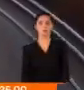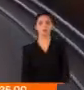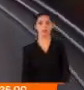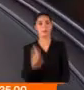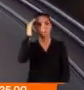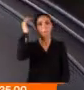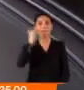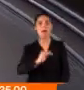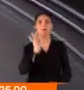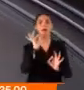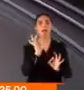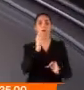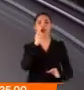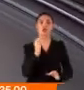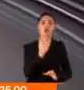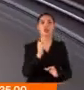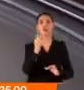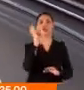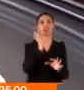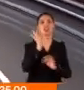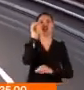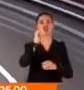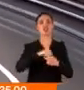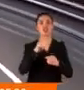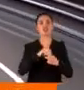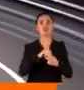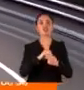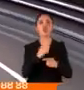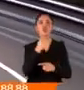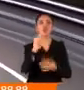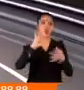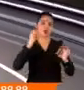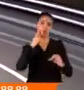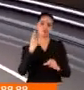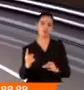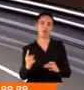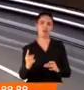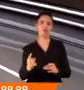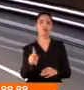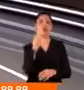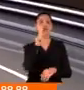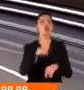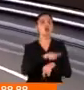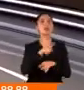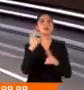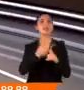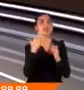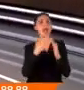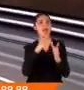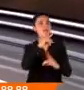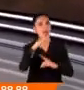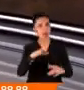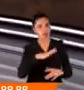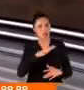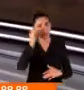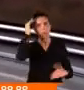Oltaya gelmek genellikle kandırılan ya da dolandırılan kişiler için kullanılan bir tabir. Son zamanlarda kiralık ev